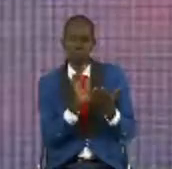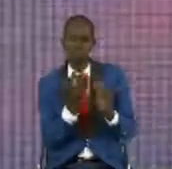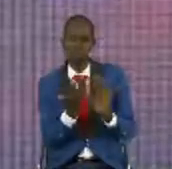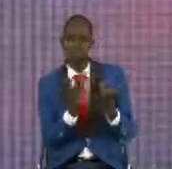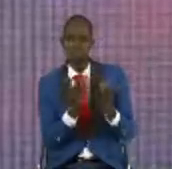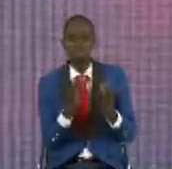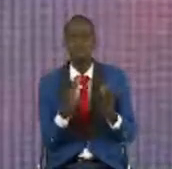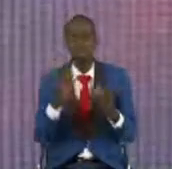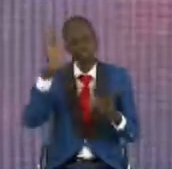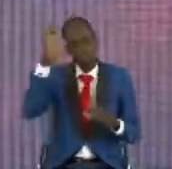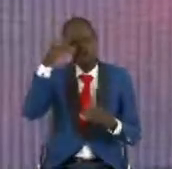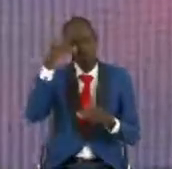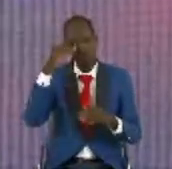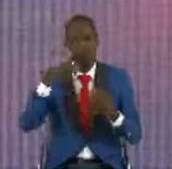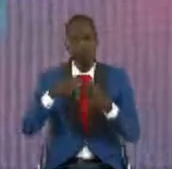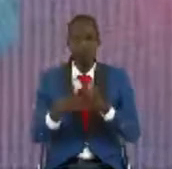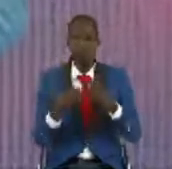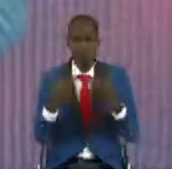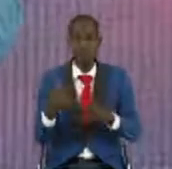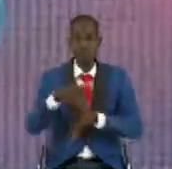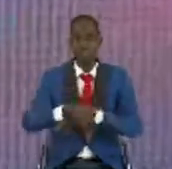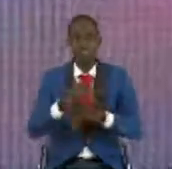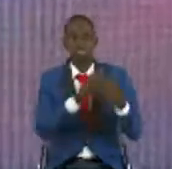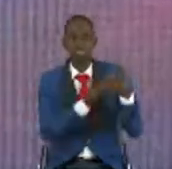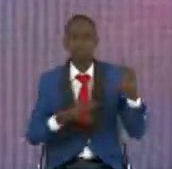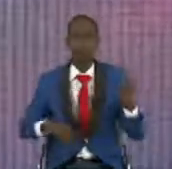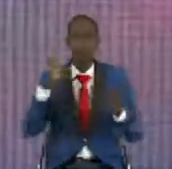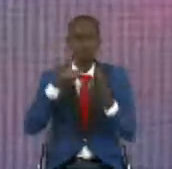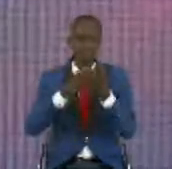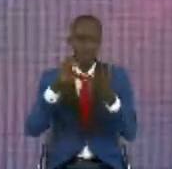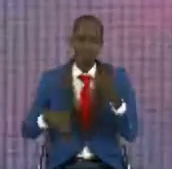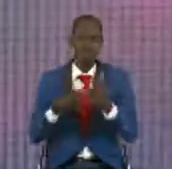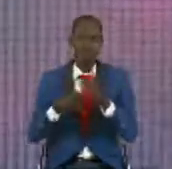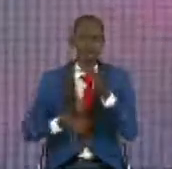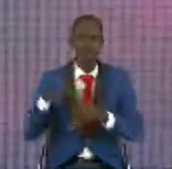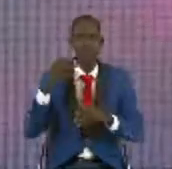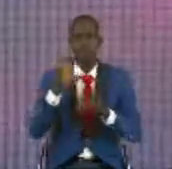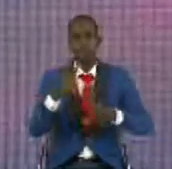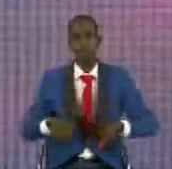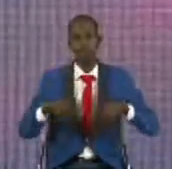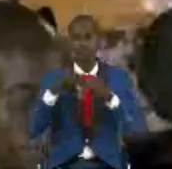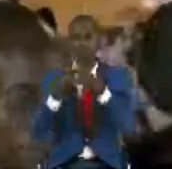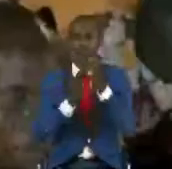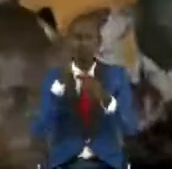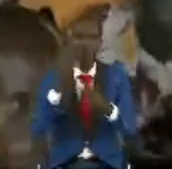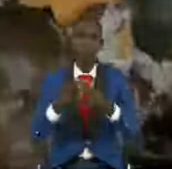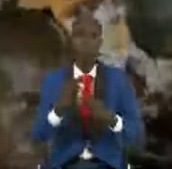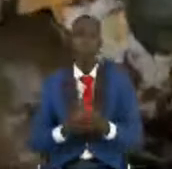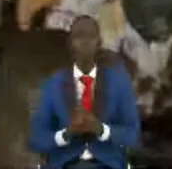apparemment incurable ce soir, le Seigneur va l'enlever de ta vie au nom de